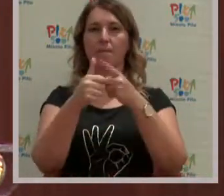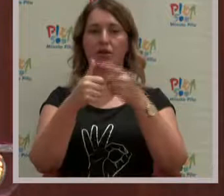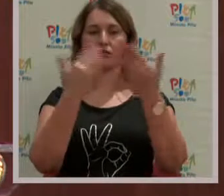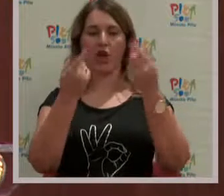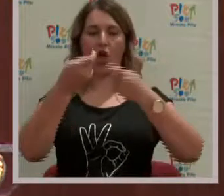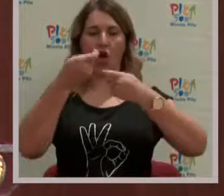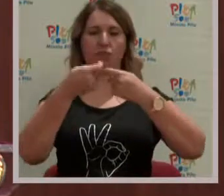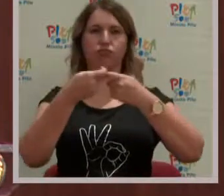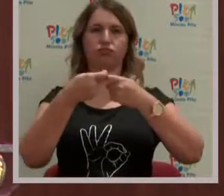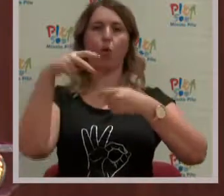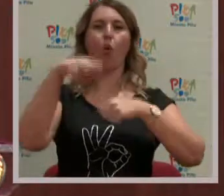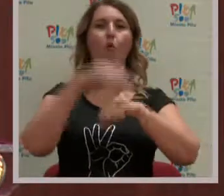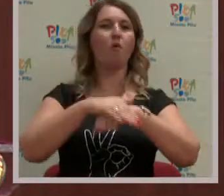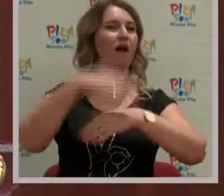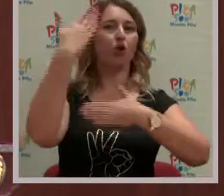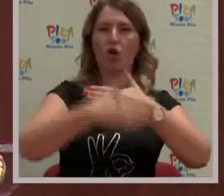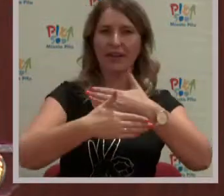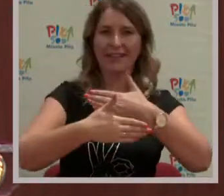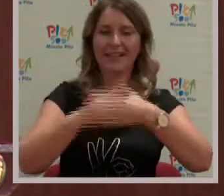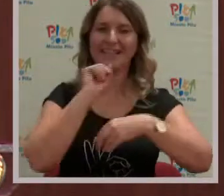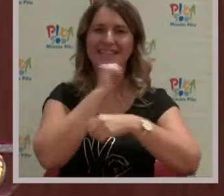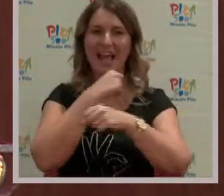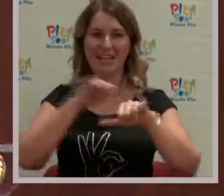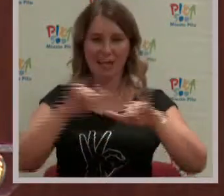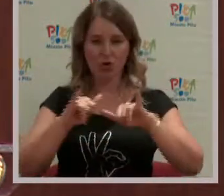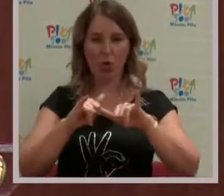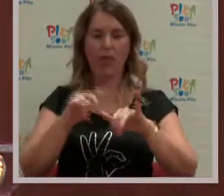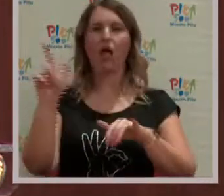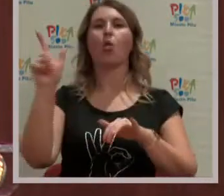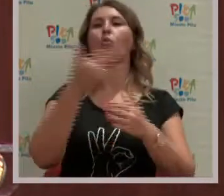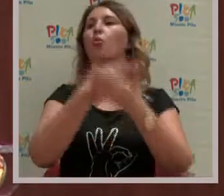starego zarządu, powołaniu nowego zarządu.